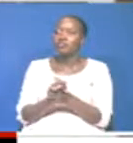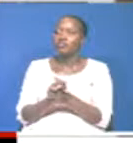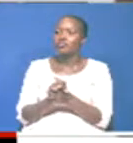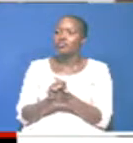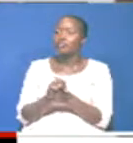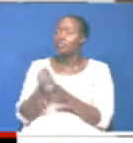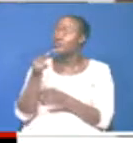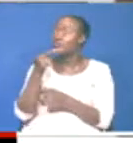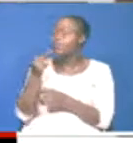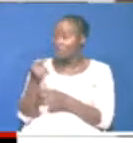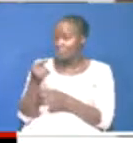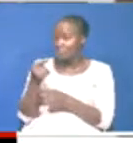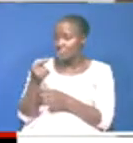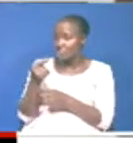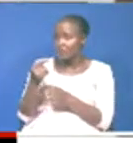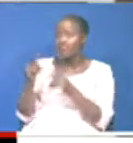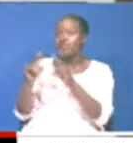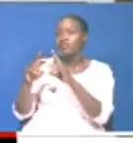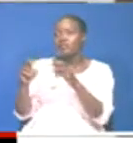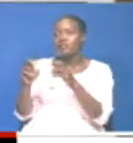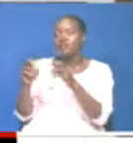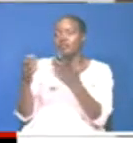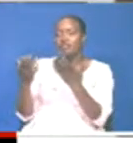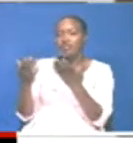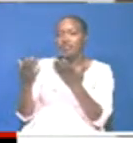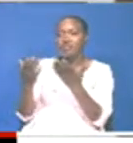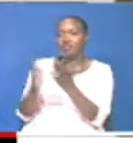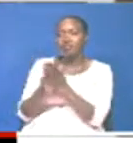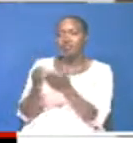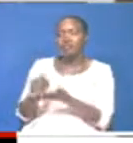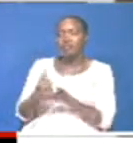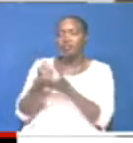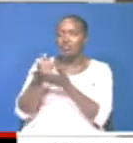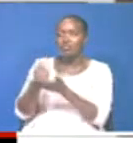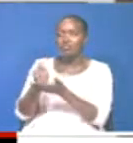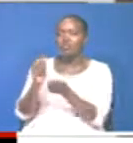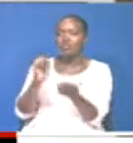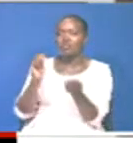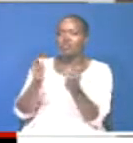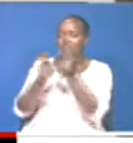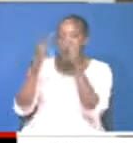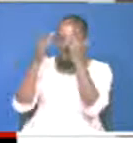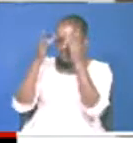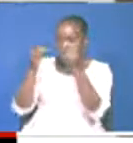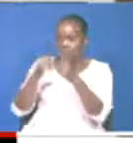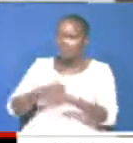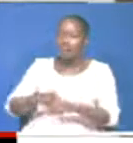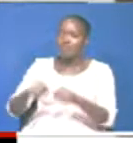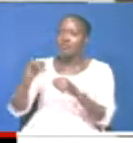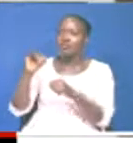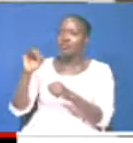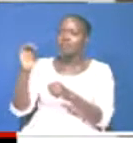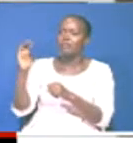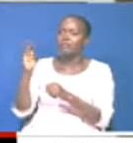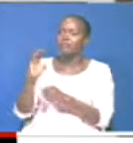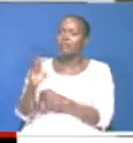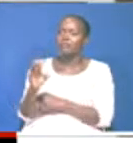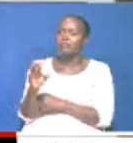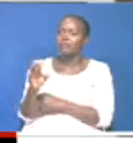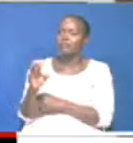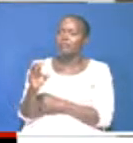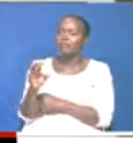alikuwa ametafuta mwingilio wa kamati hiyo ili kubatilisha uamuzi wa mwenyekiti wa IBC wa Fula Chebukati